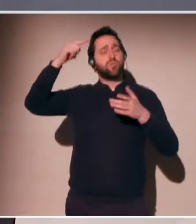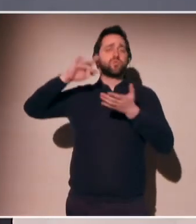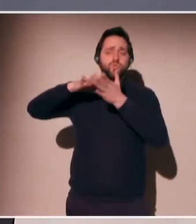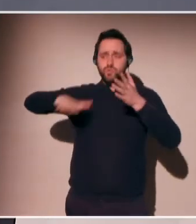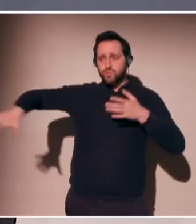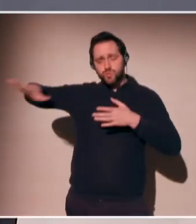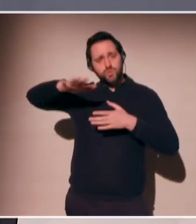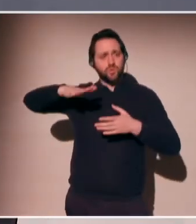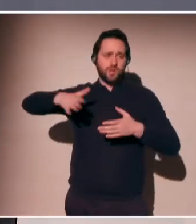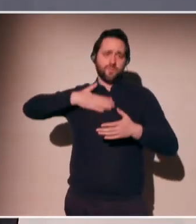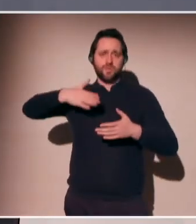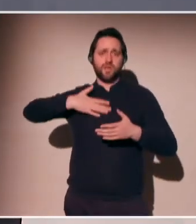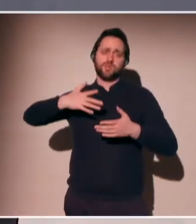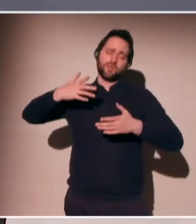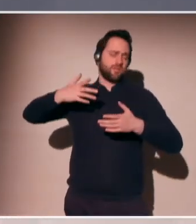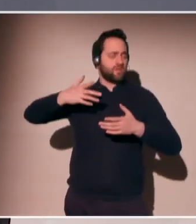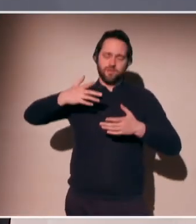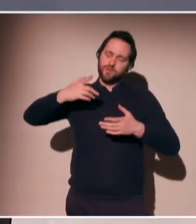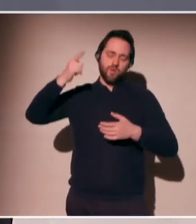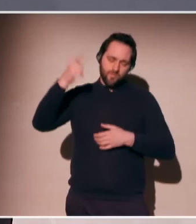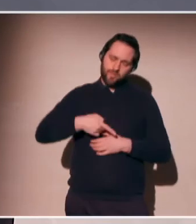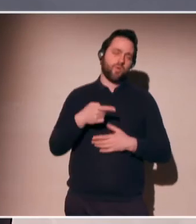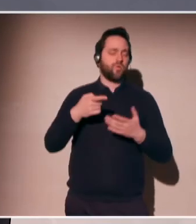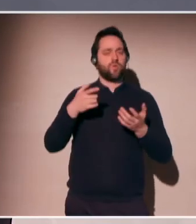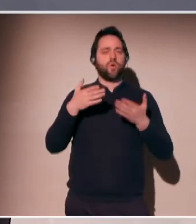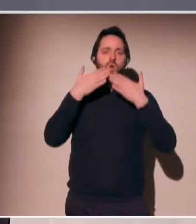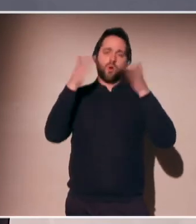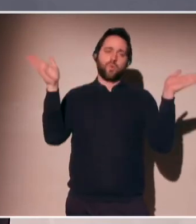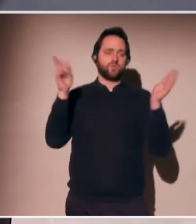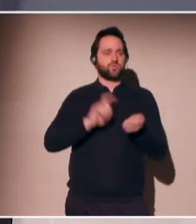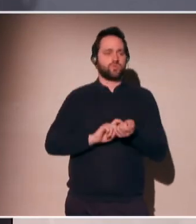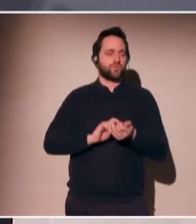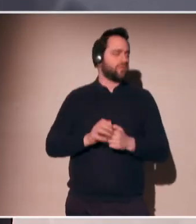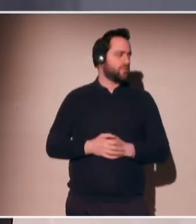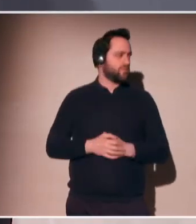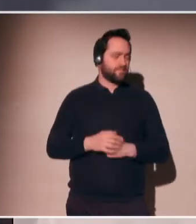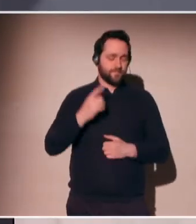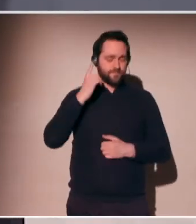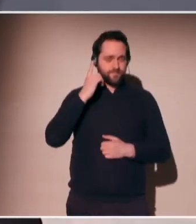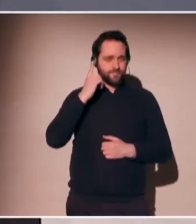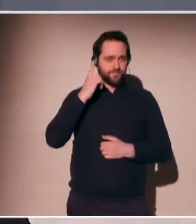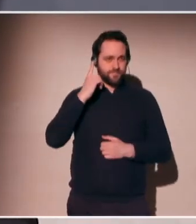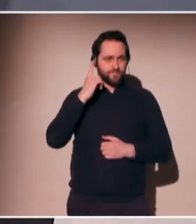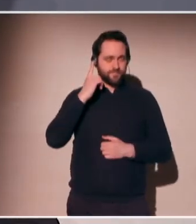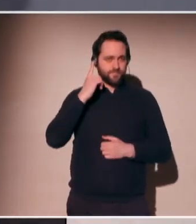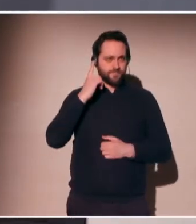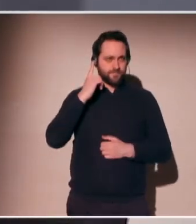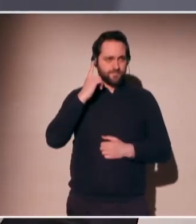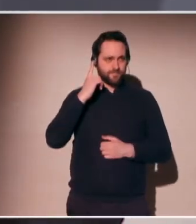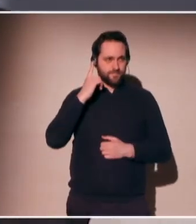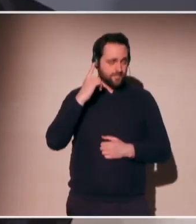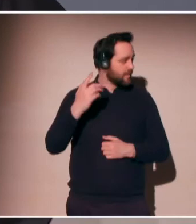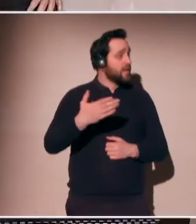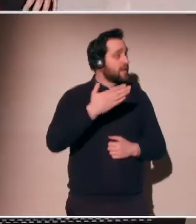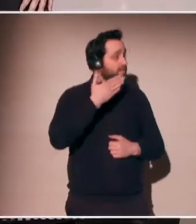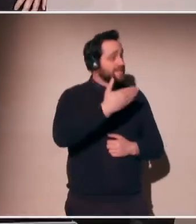quelque chose qui me semble une évidence. I think we're at the end of this great panel. Ce panel passionnant